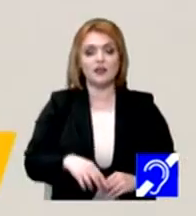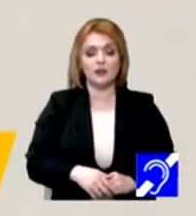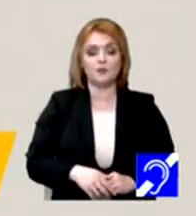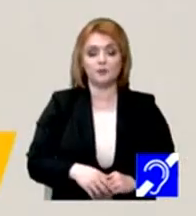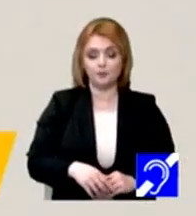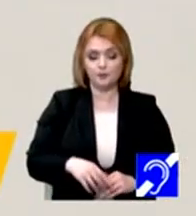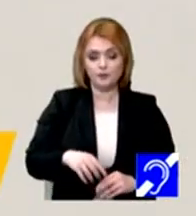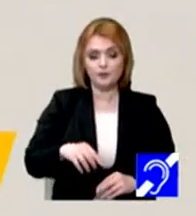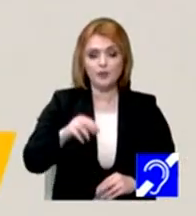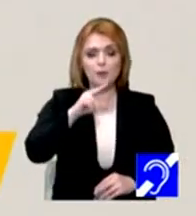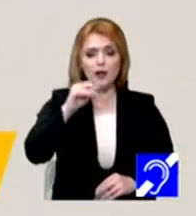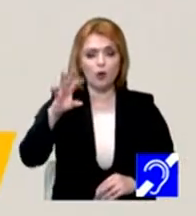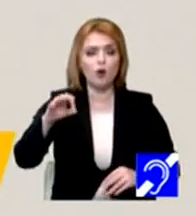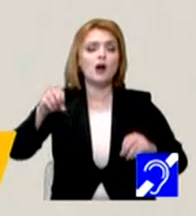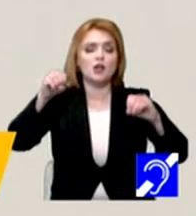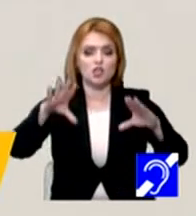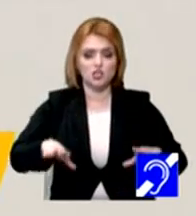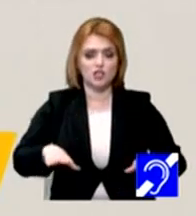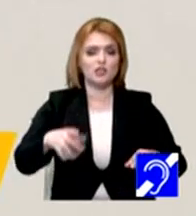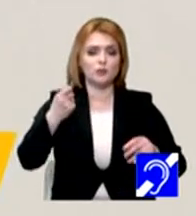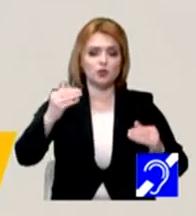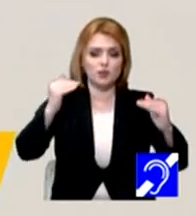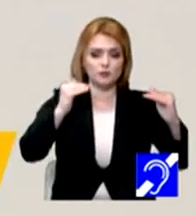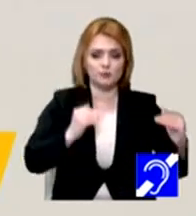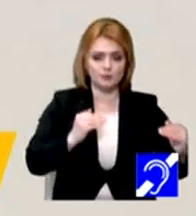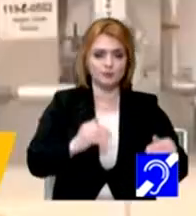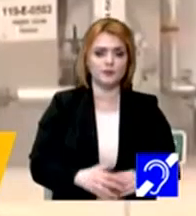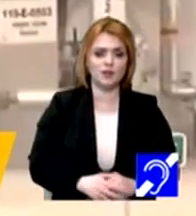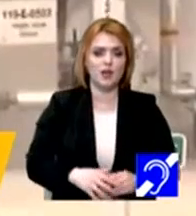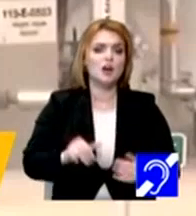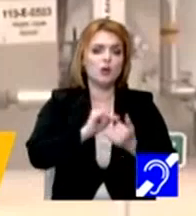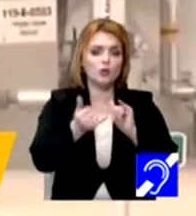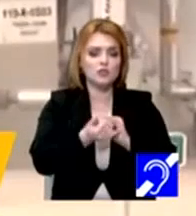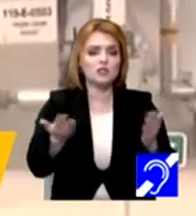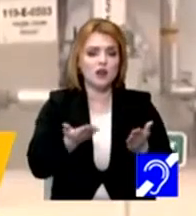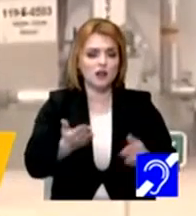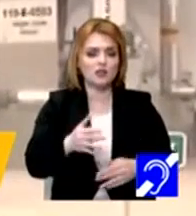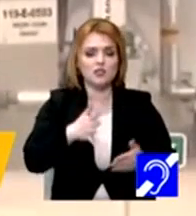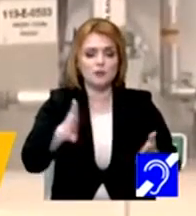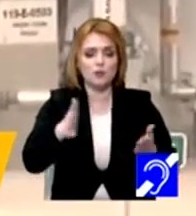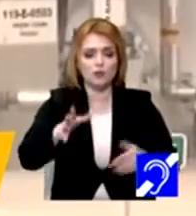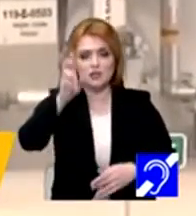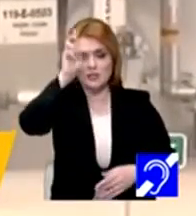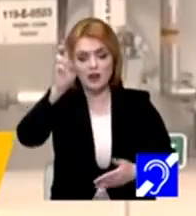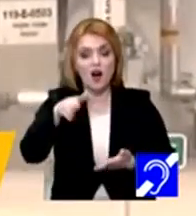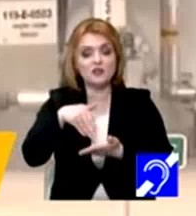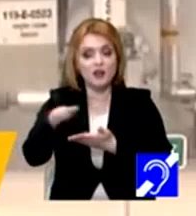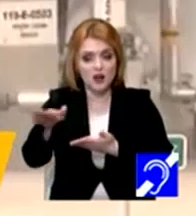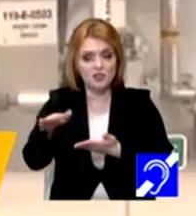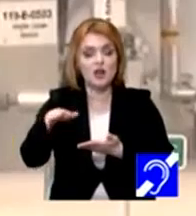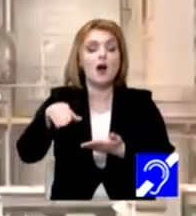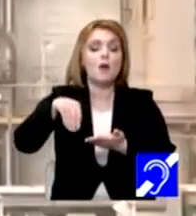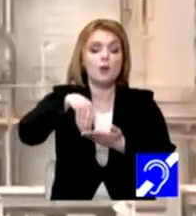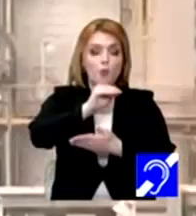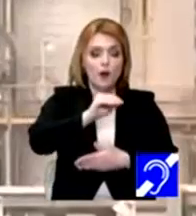prețul petrolului după ce au decis să majoreze volumul producției, în condițiile în care din ce în ce mai multe țări refuză să cumpere petrol